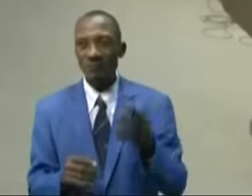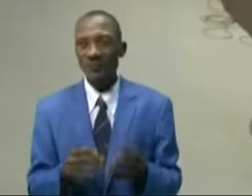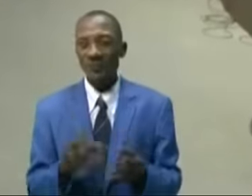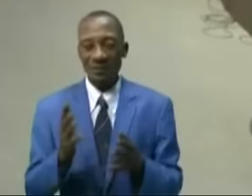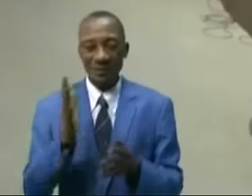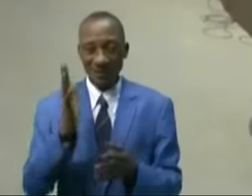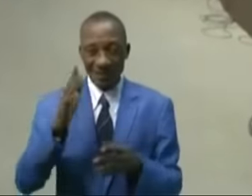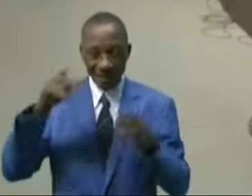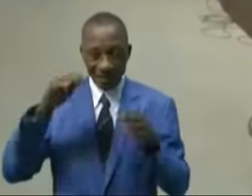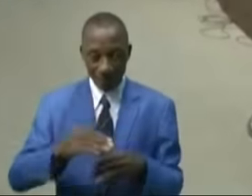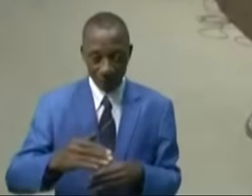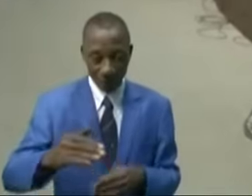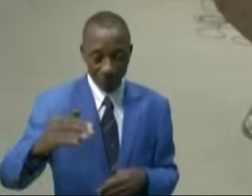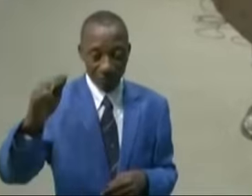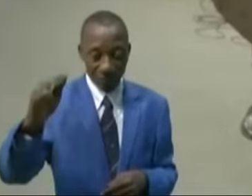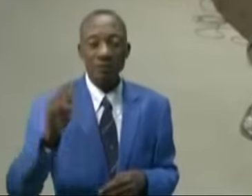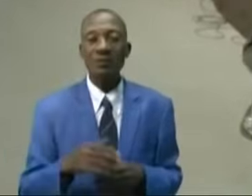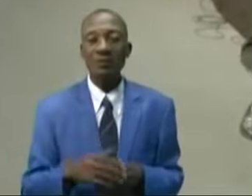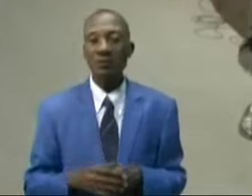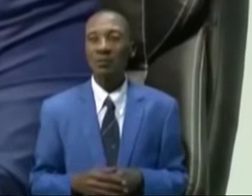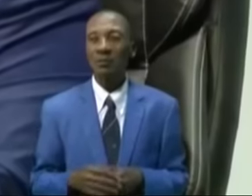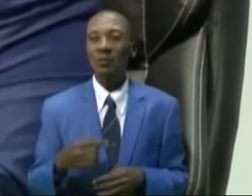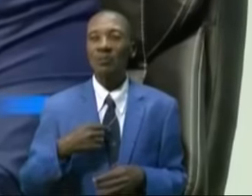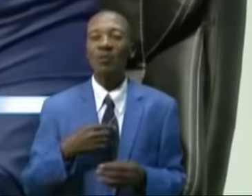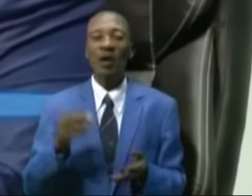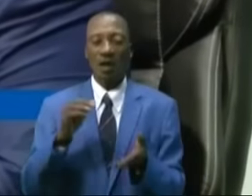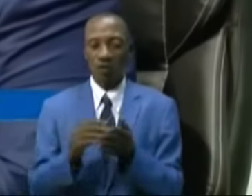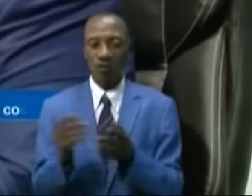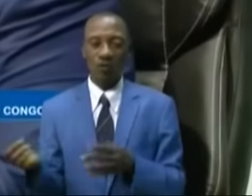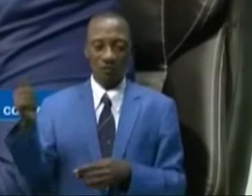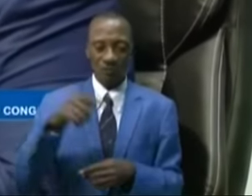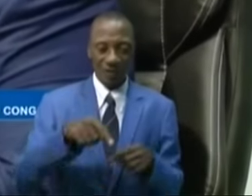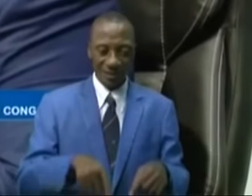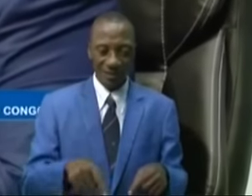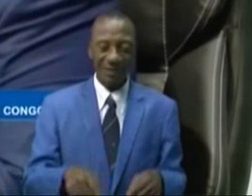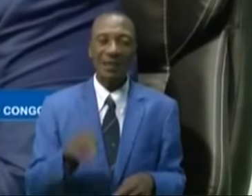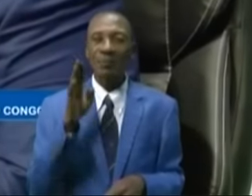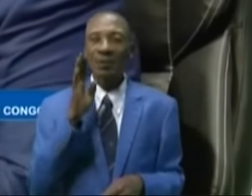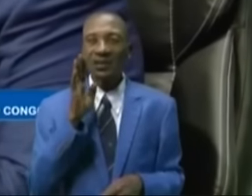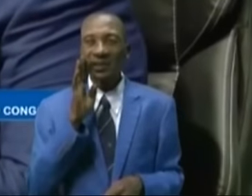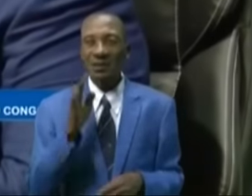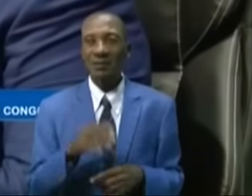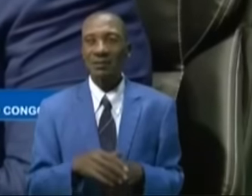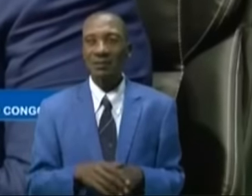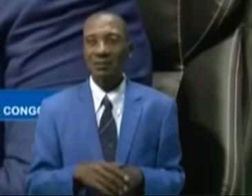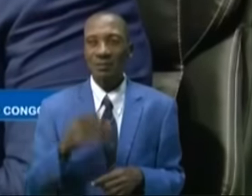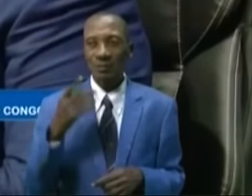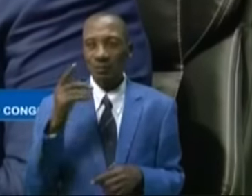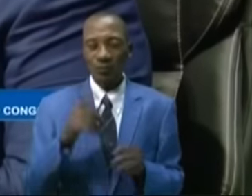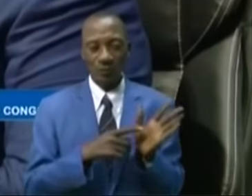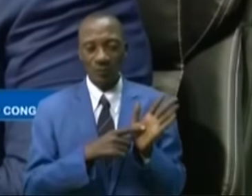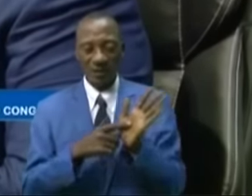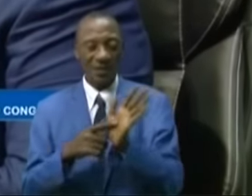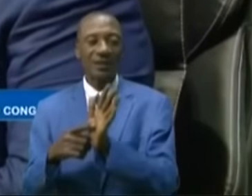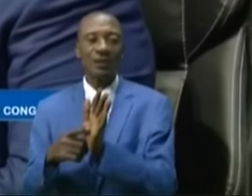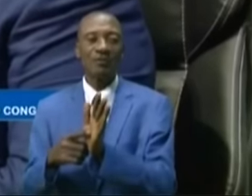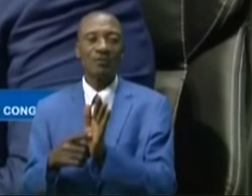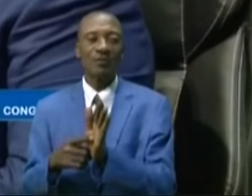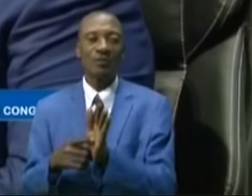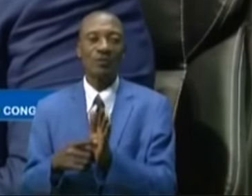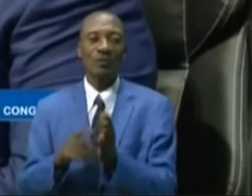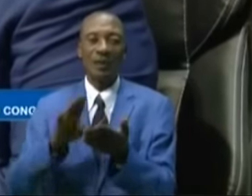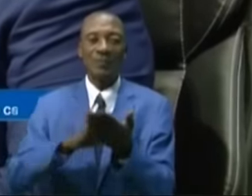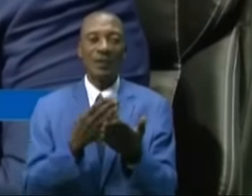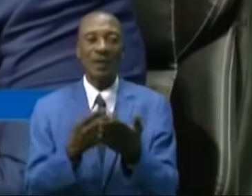l'occasion de venir ici encore vous présenter cette fois-là le bilan de ces 6 engagements. Dans